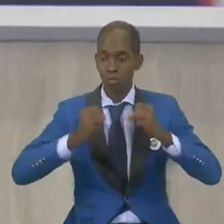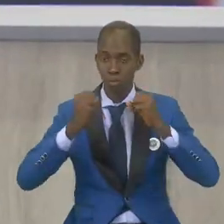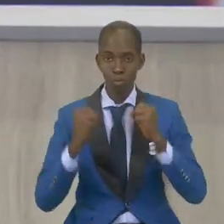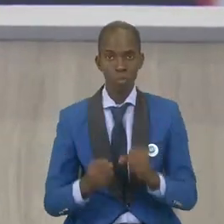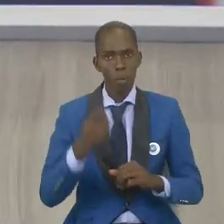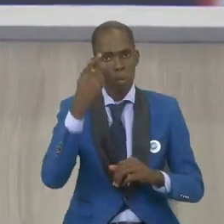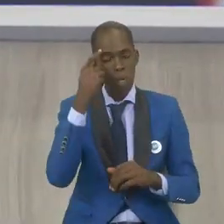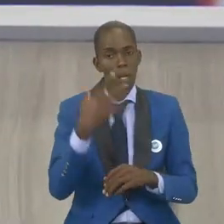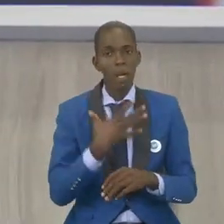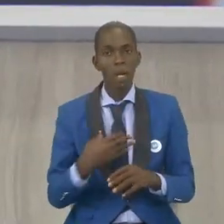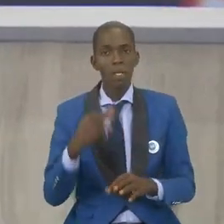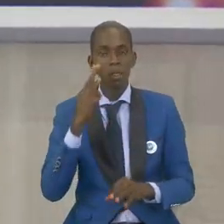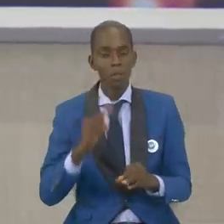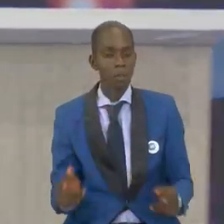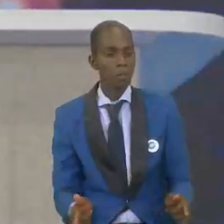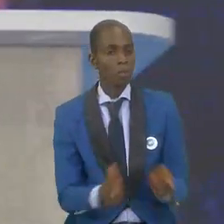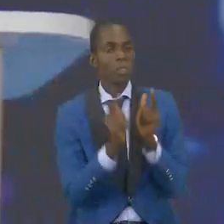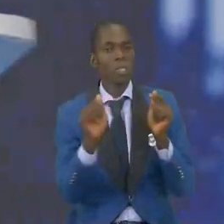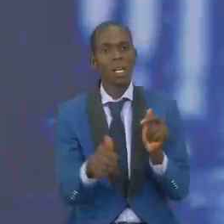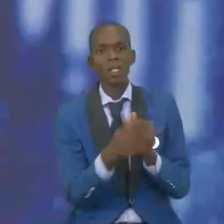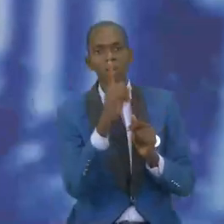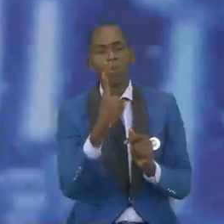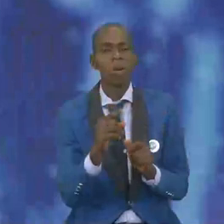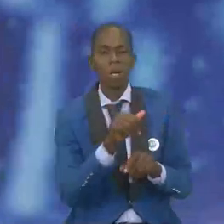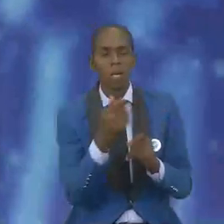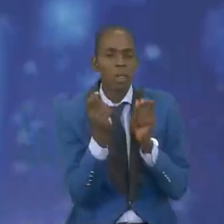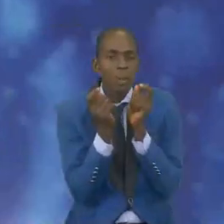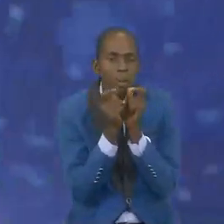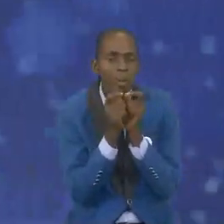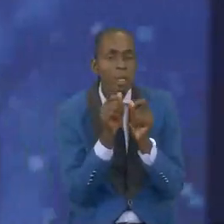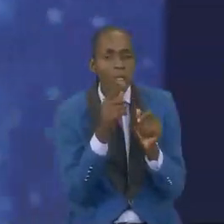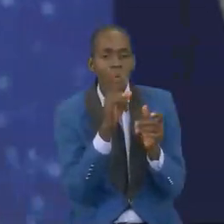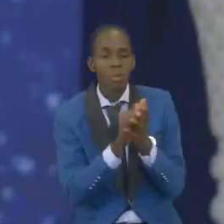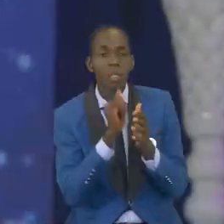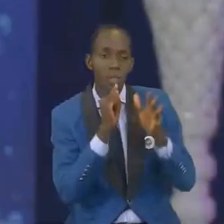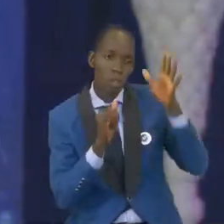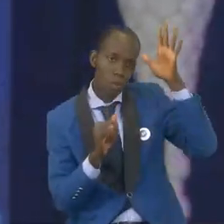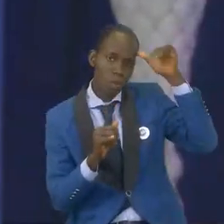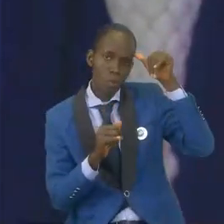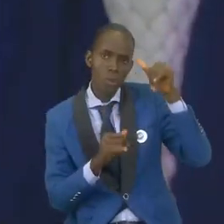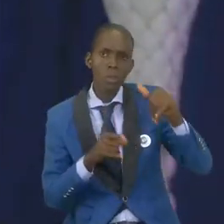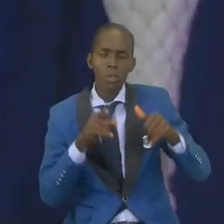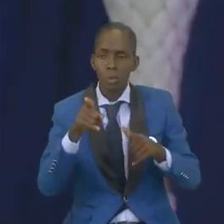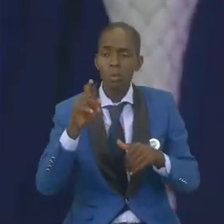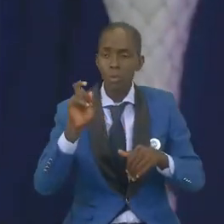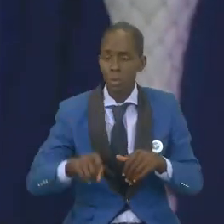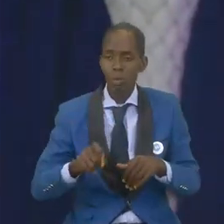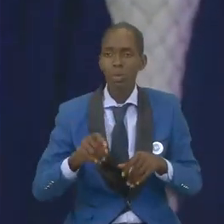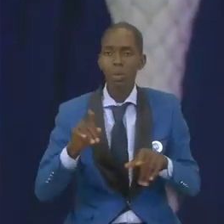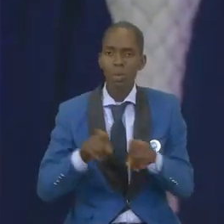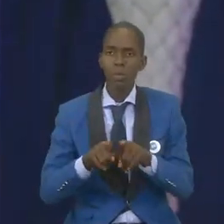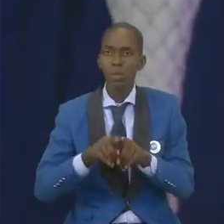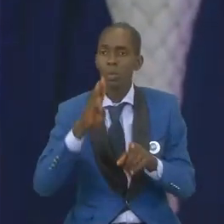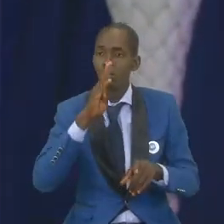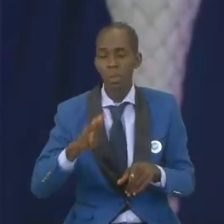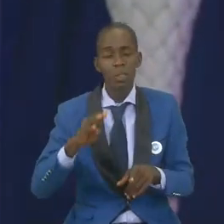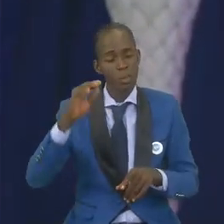pas à avoir la force. Et s'ils rencontrent quelqu'un, toute personne qui complote dans le monde,